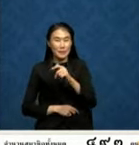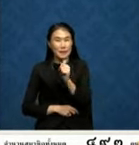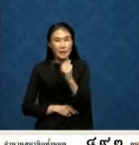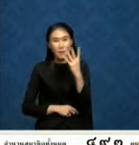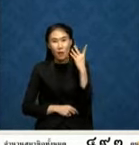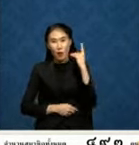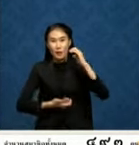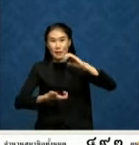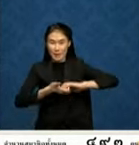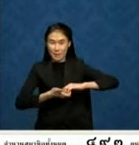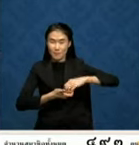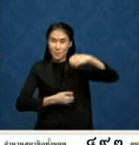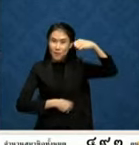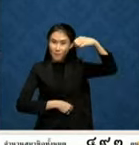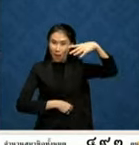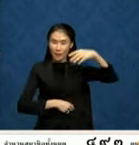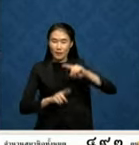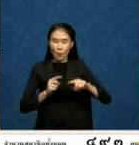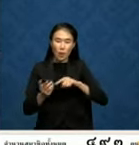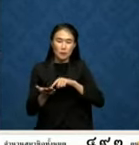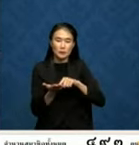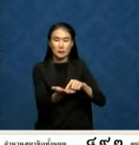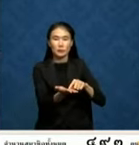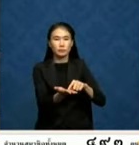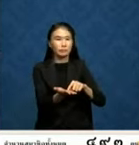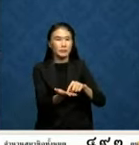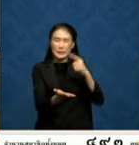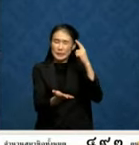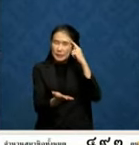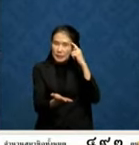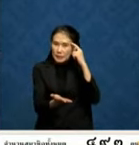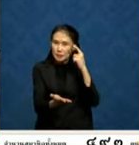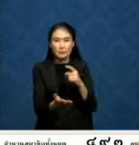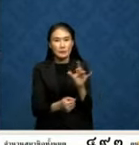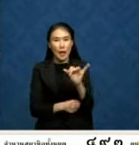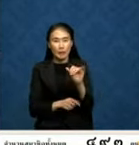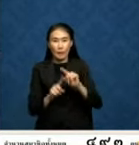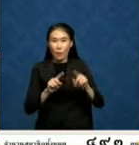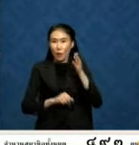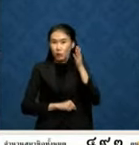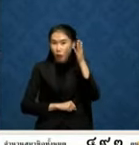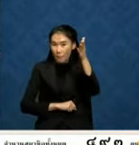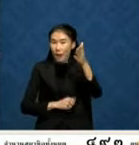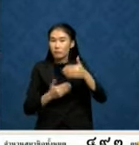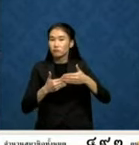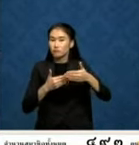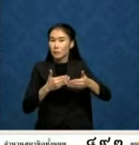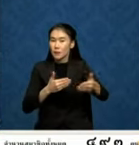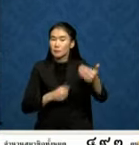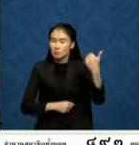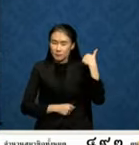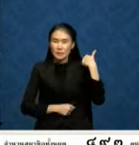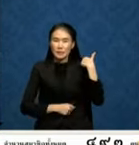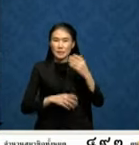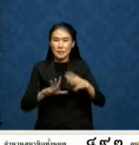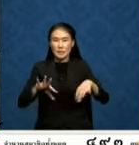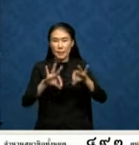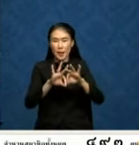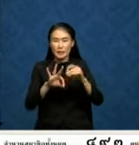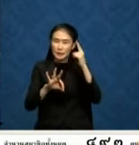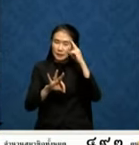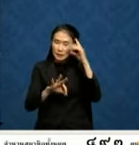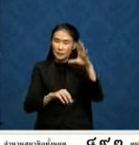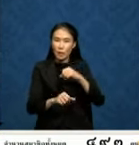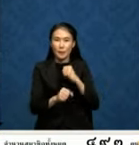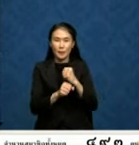อาจจะยังไม่ได้นำส่วนนี้เข้ามาคิดคำนึงนะครับแต่ว่าในอนาคตต่อๆไปนะครับเราก็จำเป็นที่จะต้องเอ